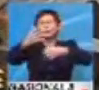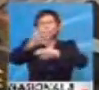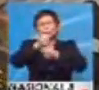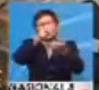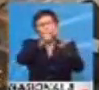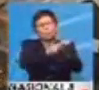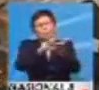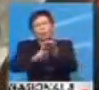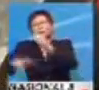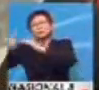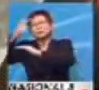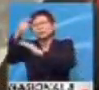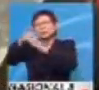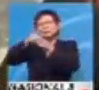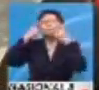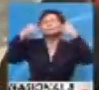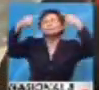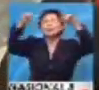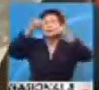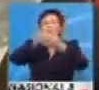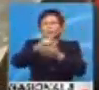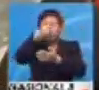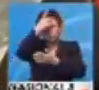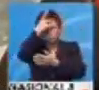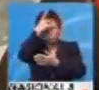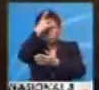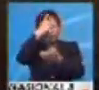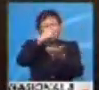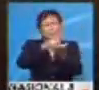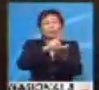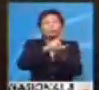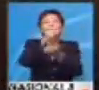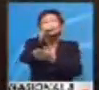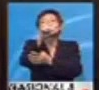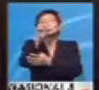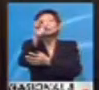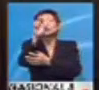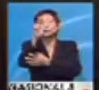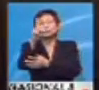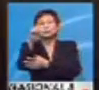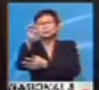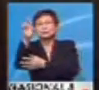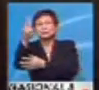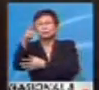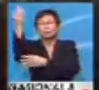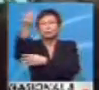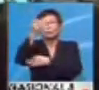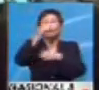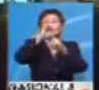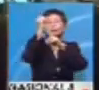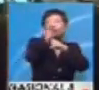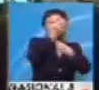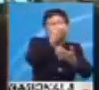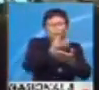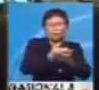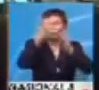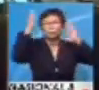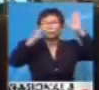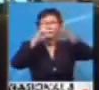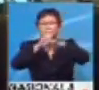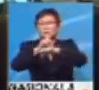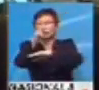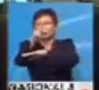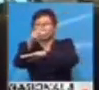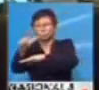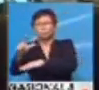di atas kejayaannya dokter subdip berkata demikian pada sidang media forum persatuan ekonomi Malaysia di ibu negara